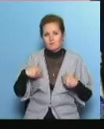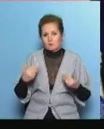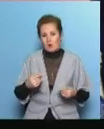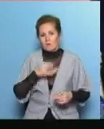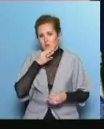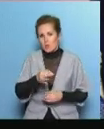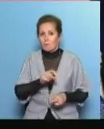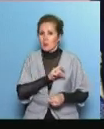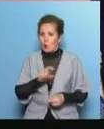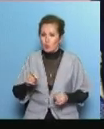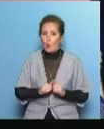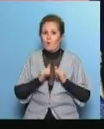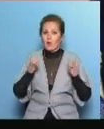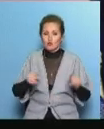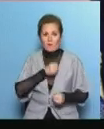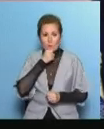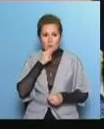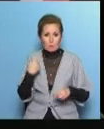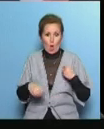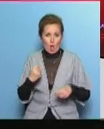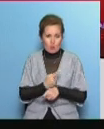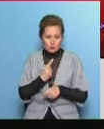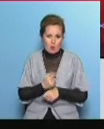увеличить возраст продажи алкоголя до 21 года.